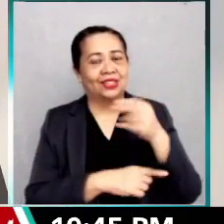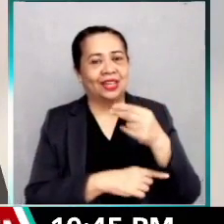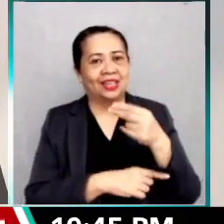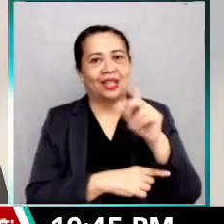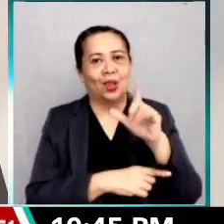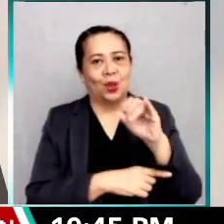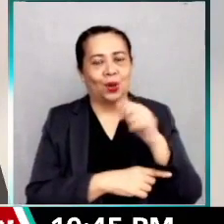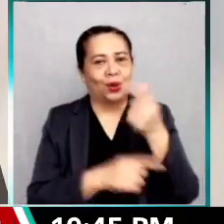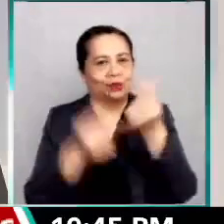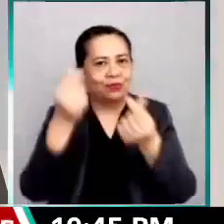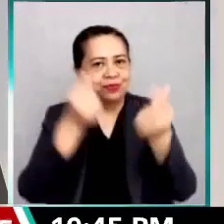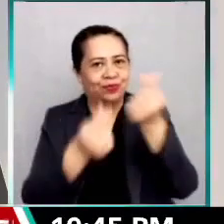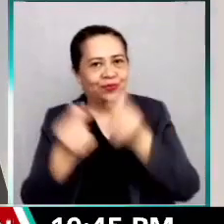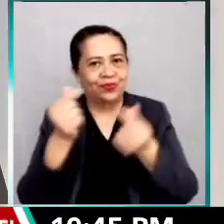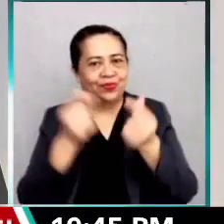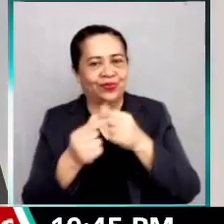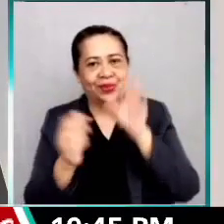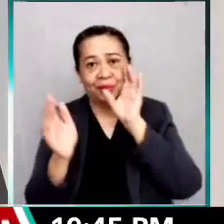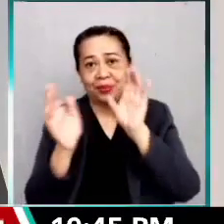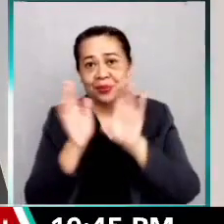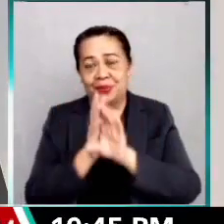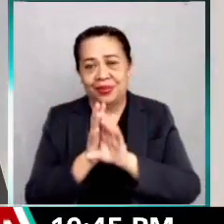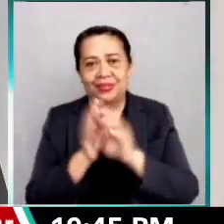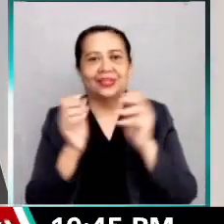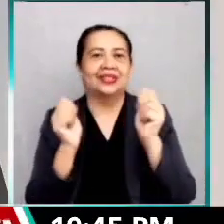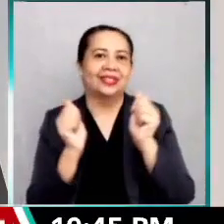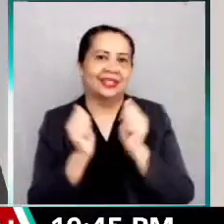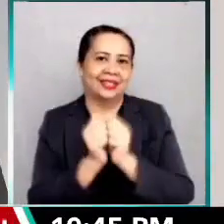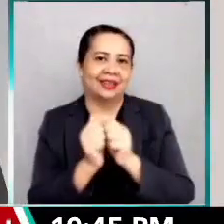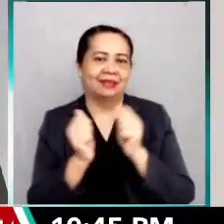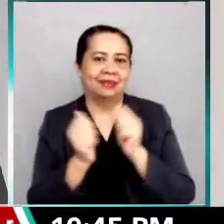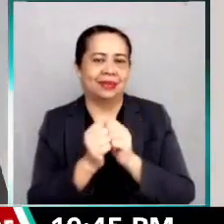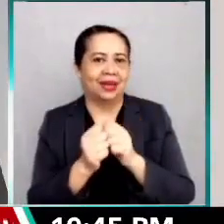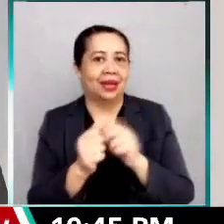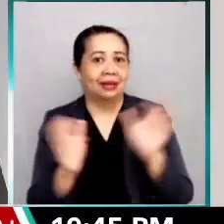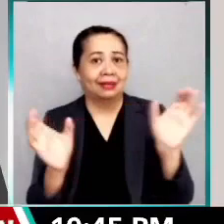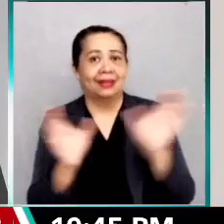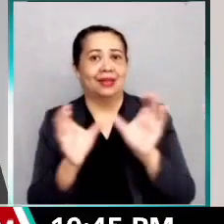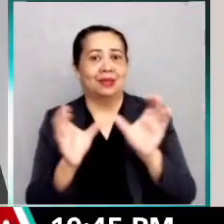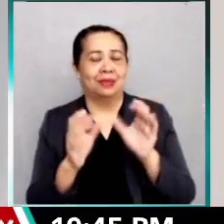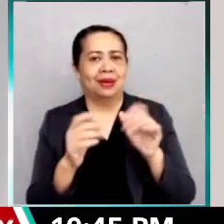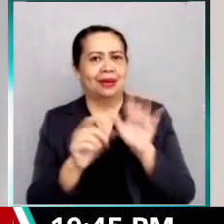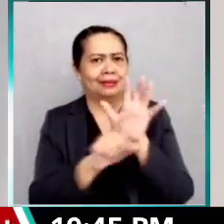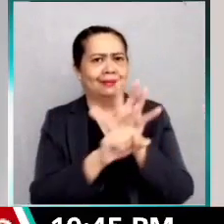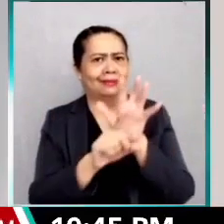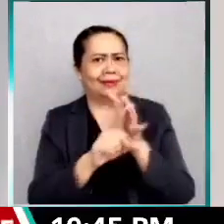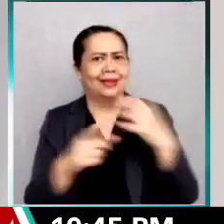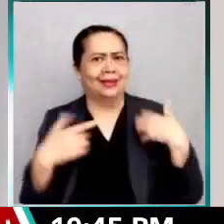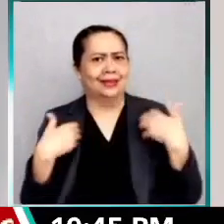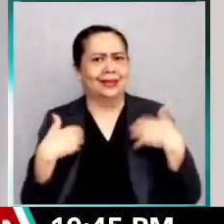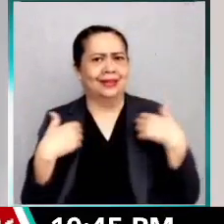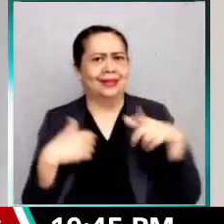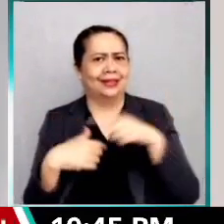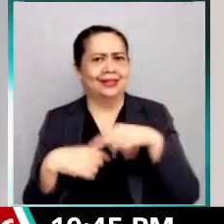ng netizens ang picture niya kasama ang mga certified heartthrob o crushes ng mga titas.